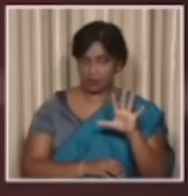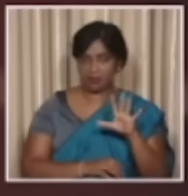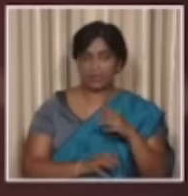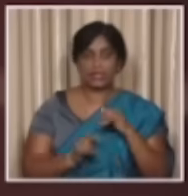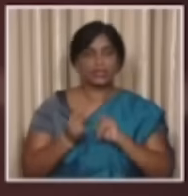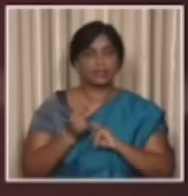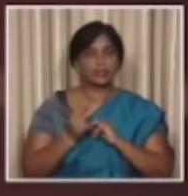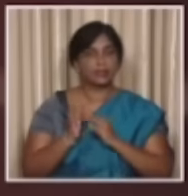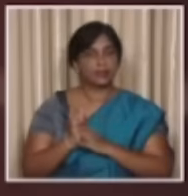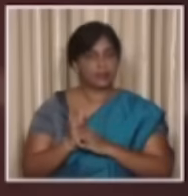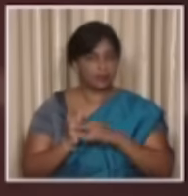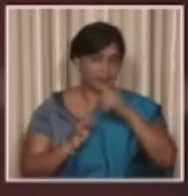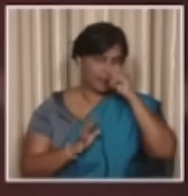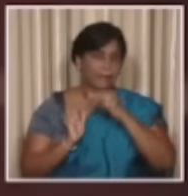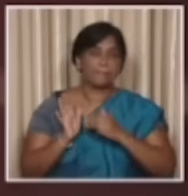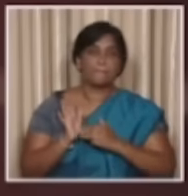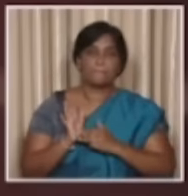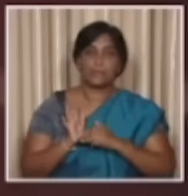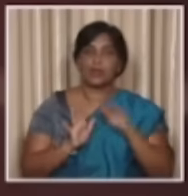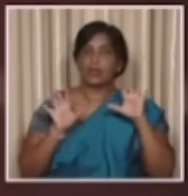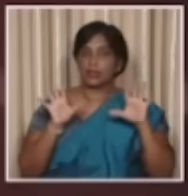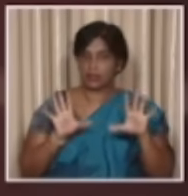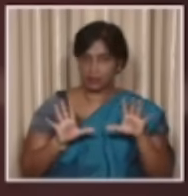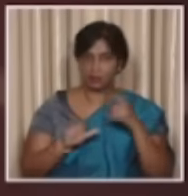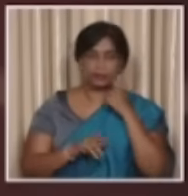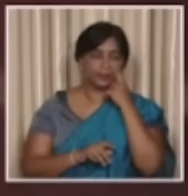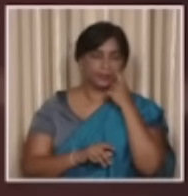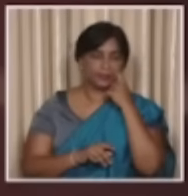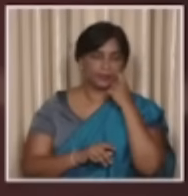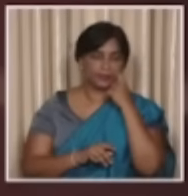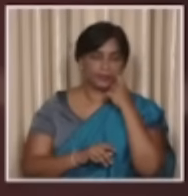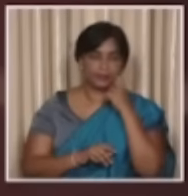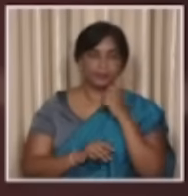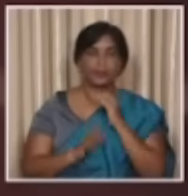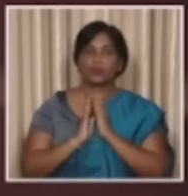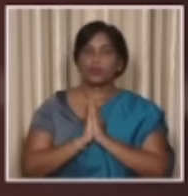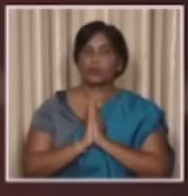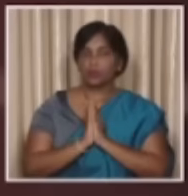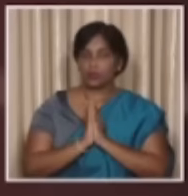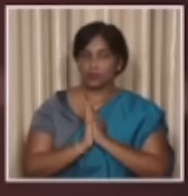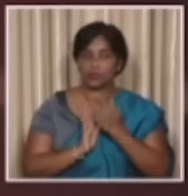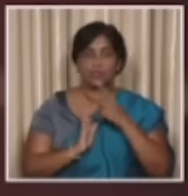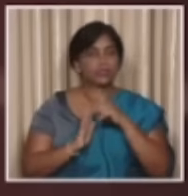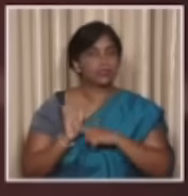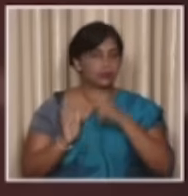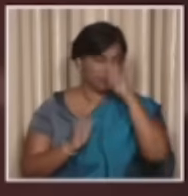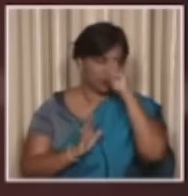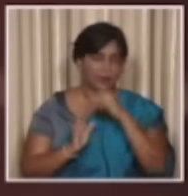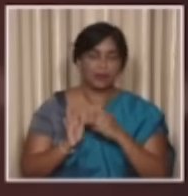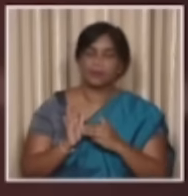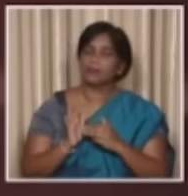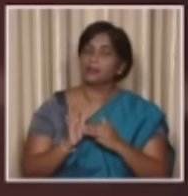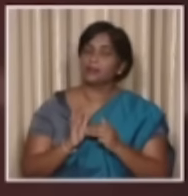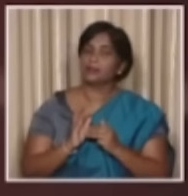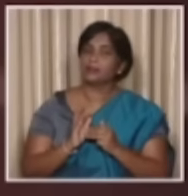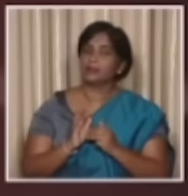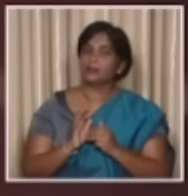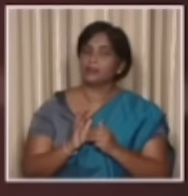සිසිර මෙන්ඩිස් මහත්මයා මිලියන 10යි පූජිත ජයසුන්දර මහත්මයා